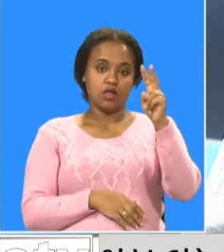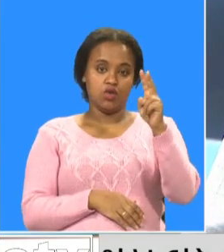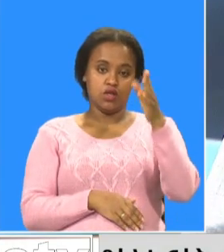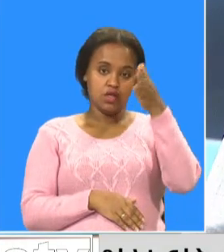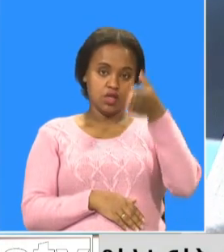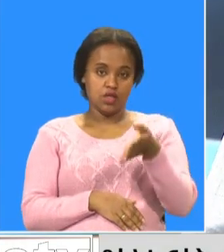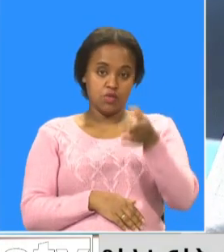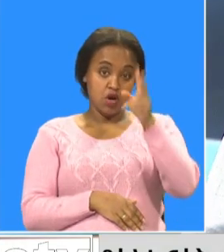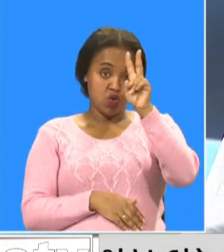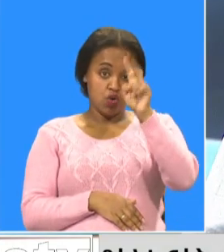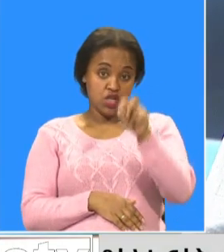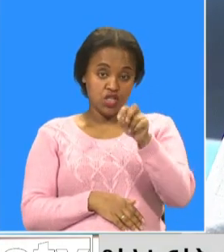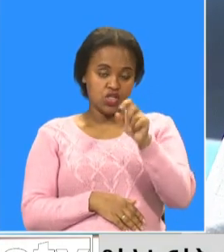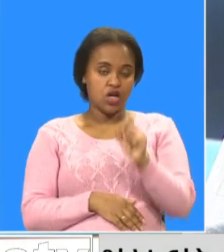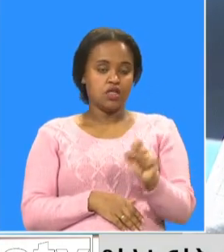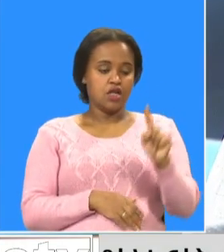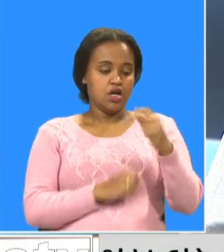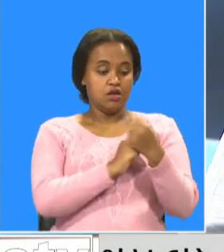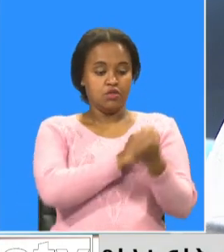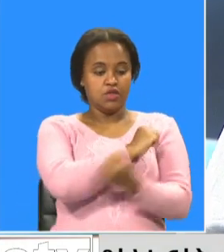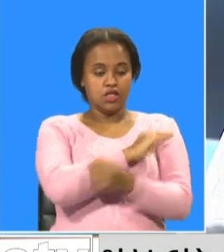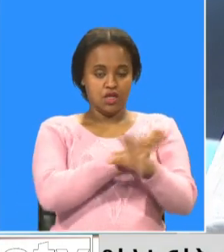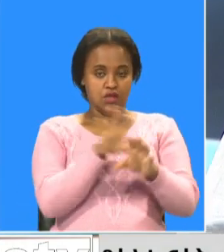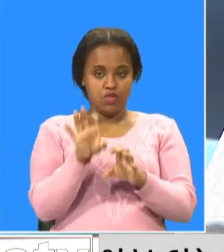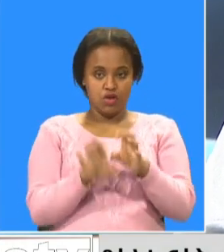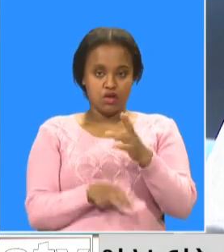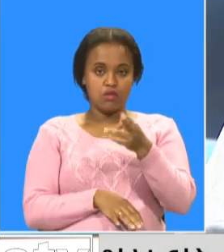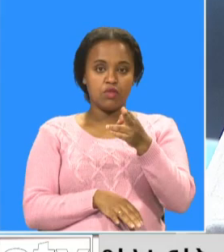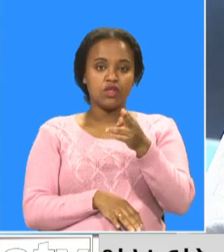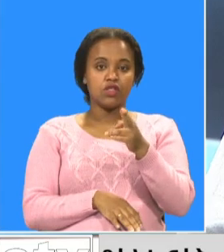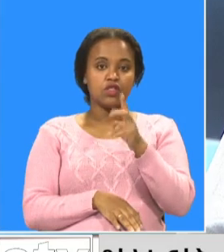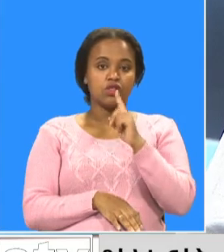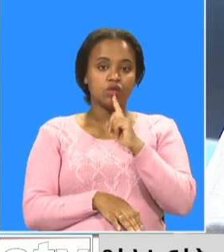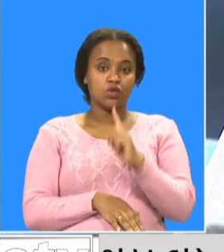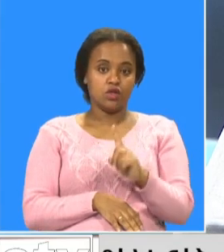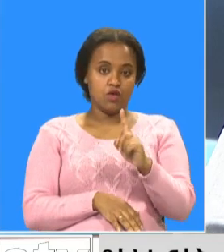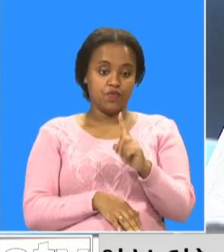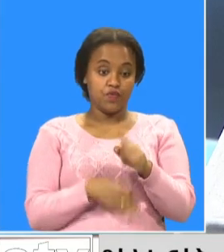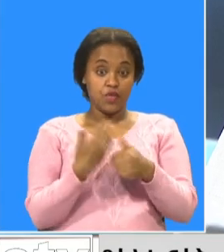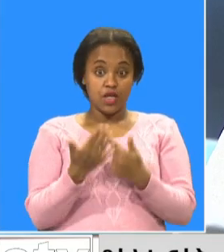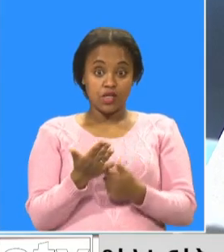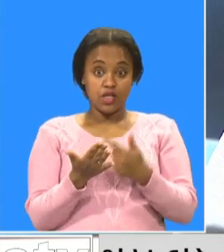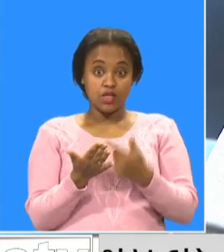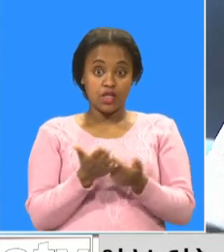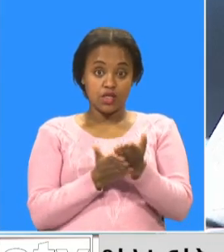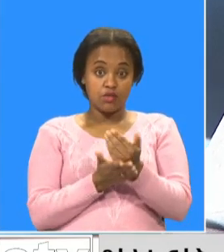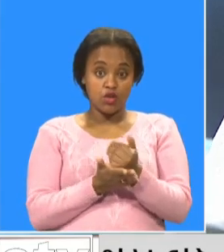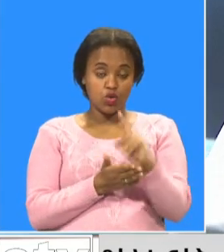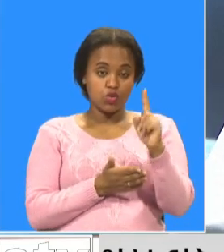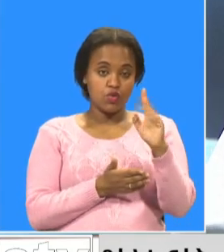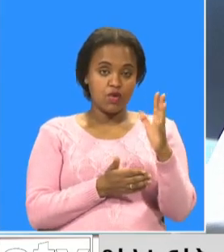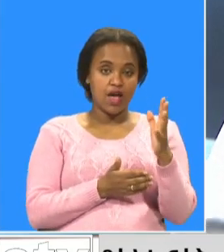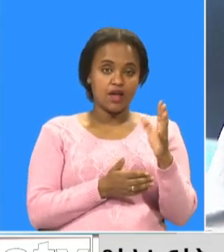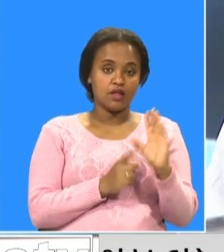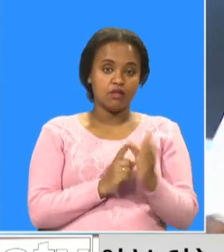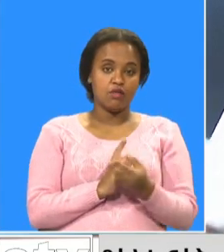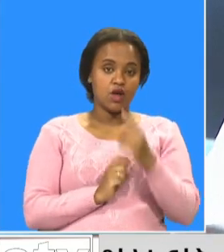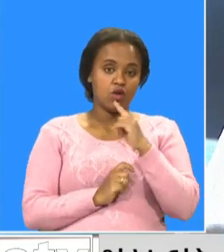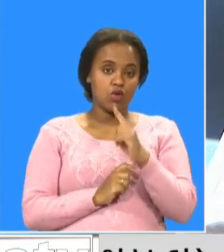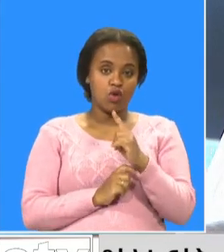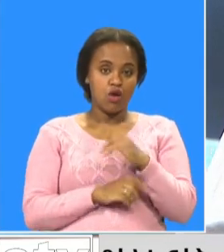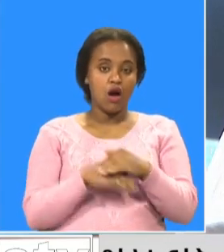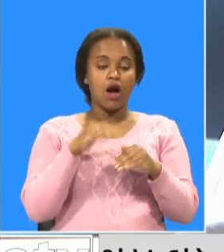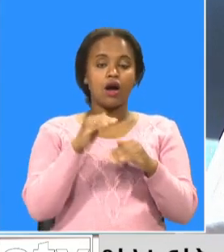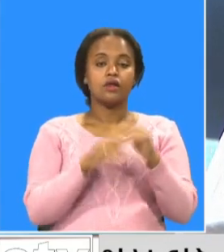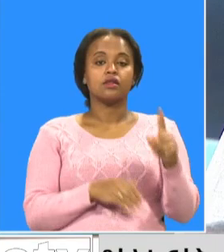ህዝባር 2011ን መሰረት በማድረግ ኢመርጀንሲ ውስጥ ነው ዲክለር ተደርጓል። ስለዚህ እነዚህ ምርቶች በምን አይነት መልኩ ነው አክሰሰብል